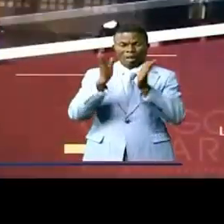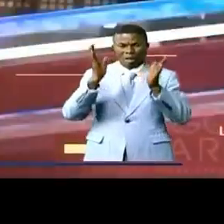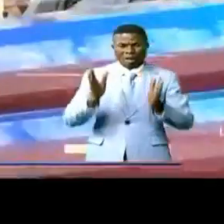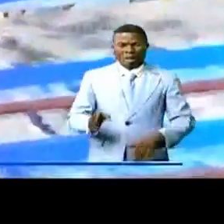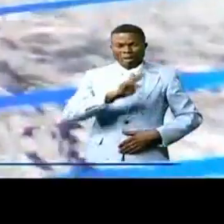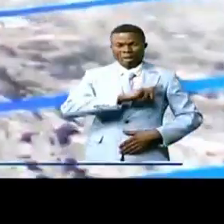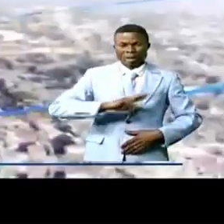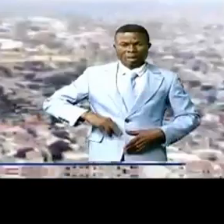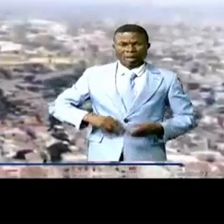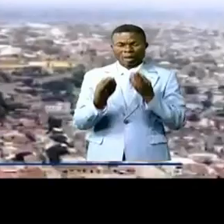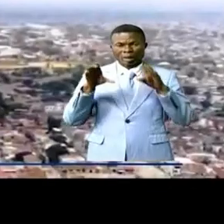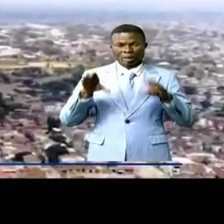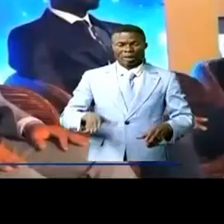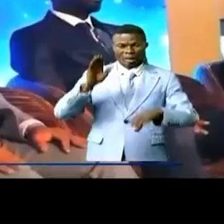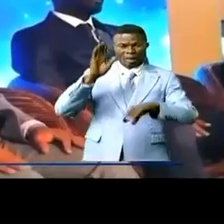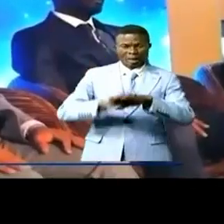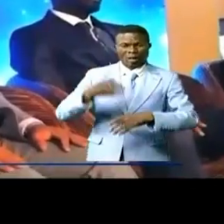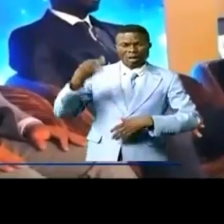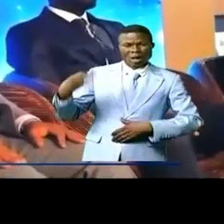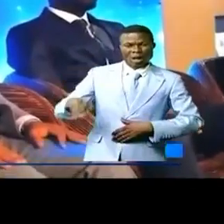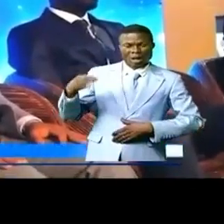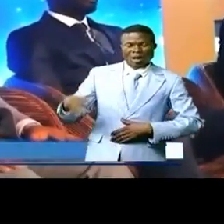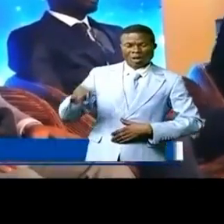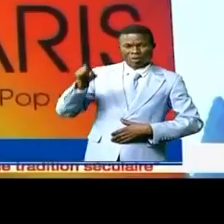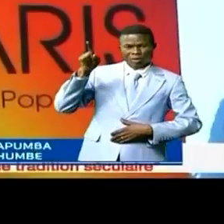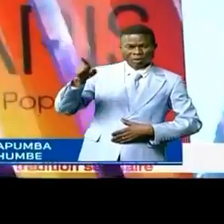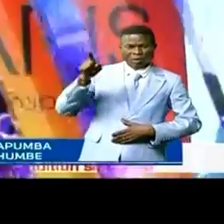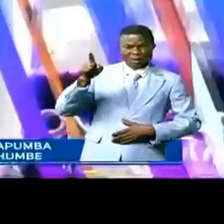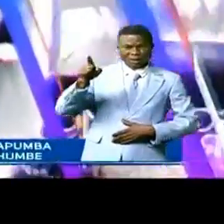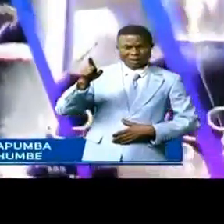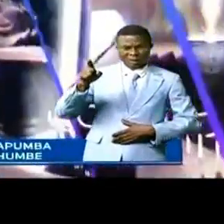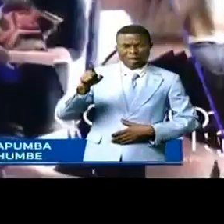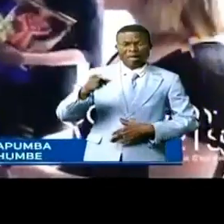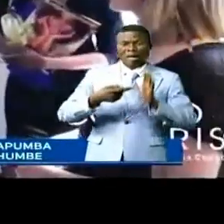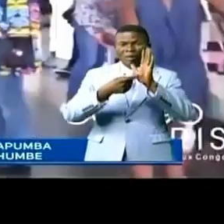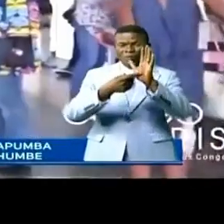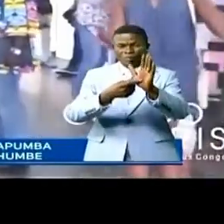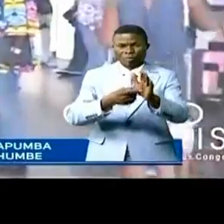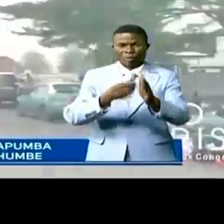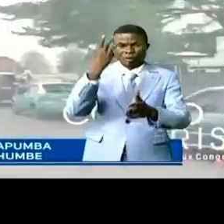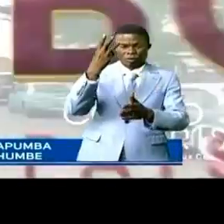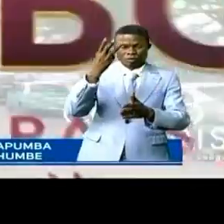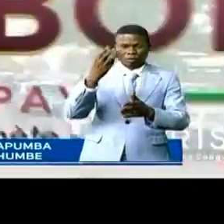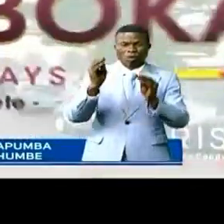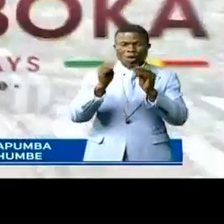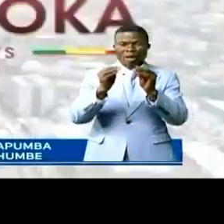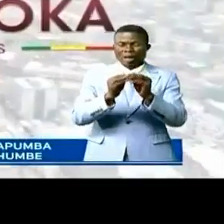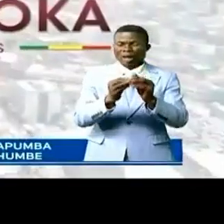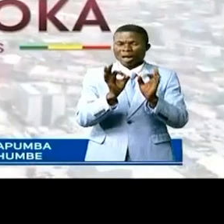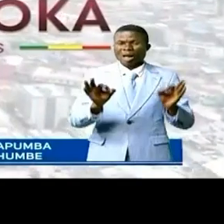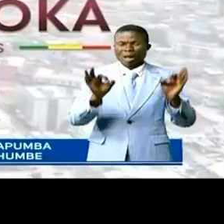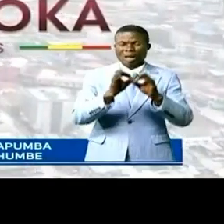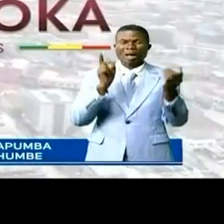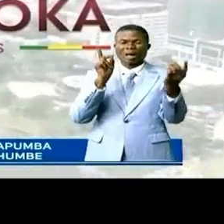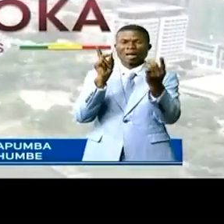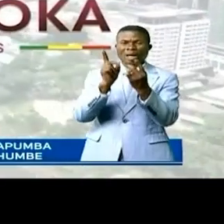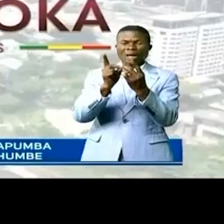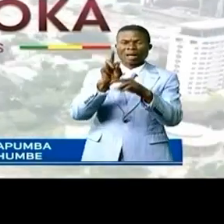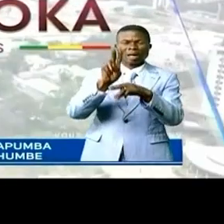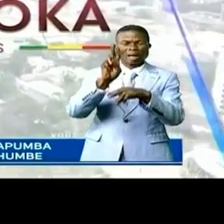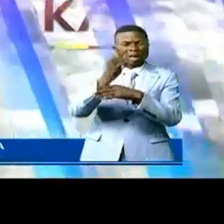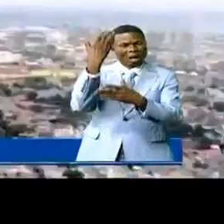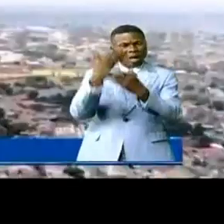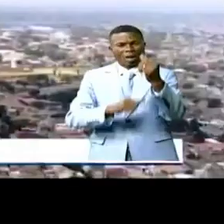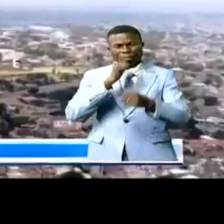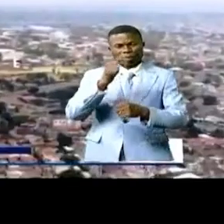république démocratique du congo enfance matic rutube et sera marquée par trois tables rondes un rendez vous autre année pas manquer